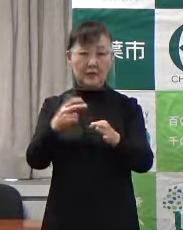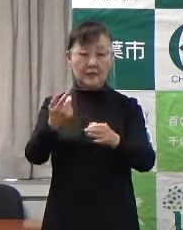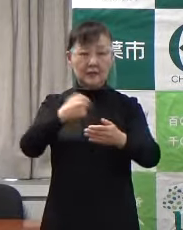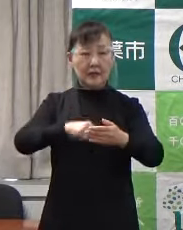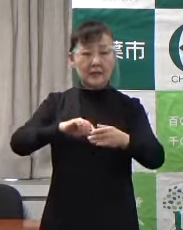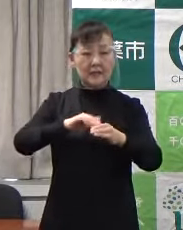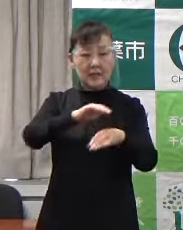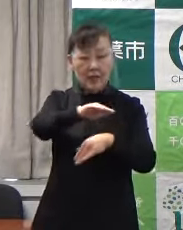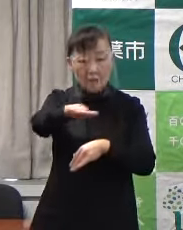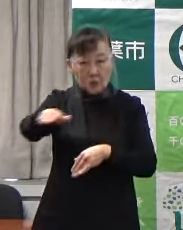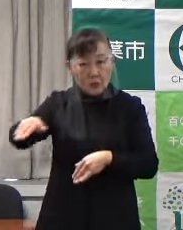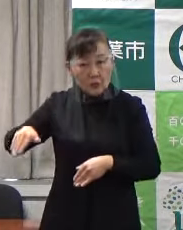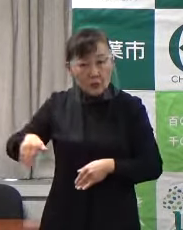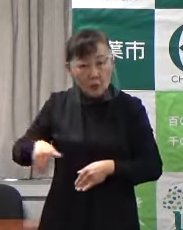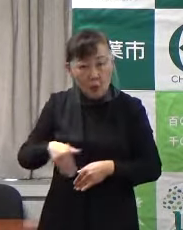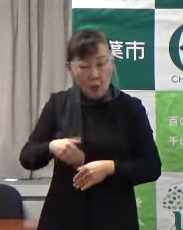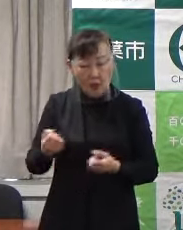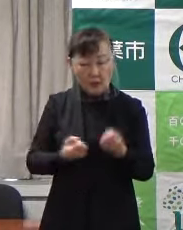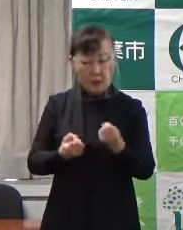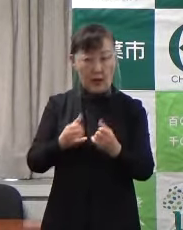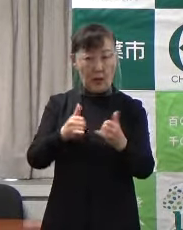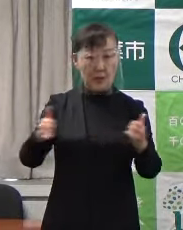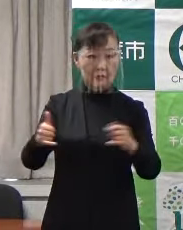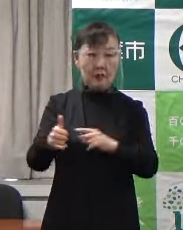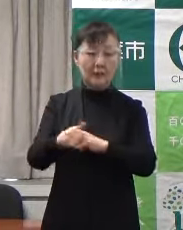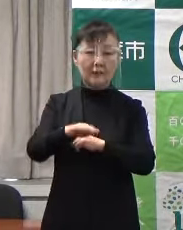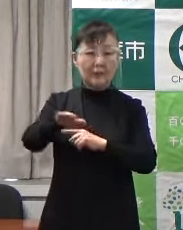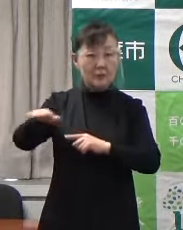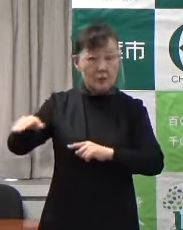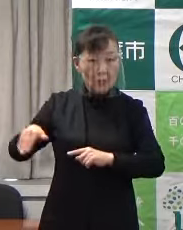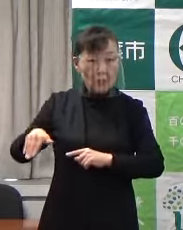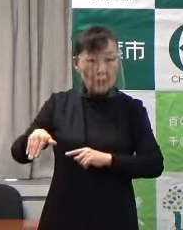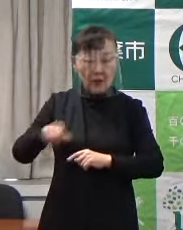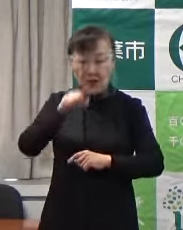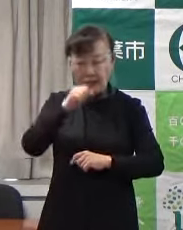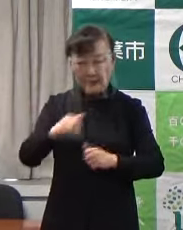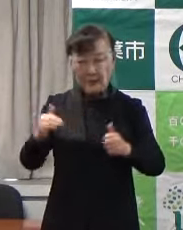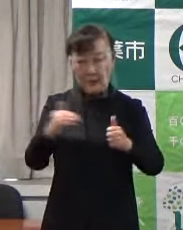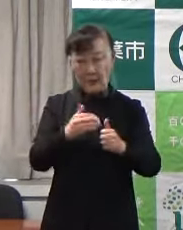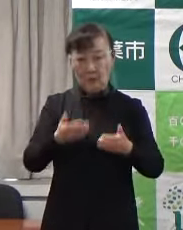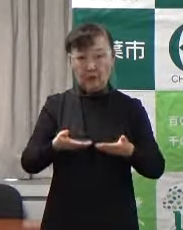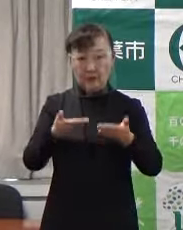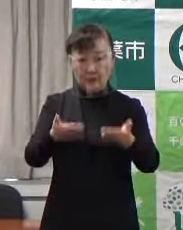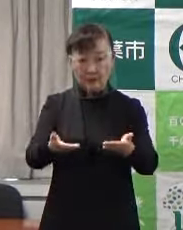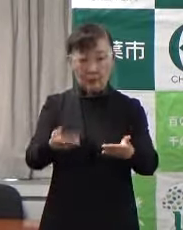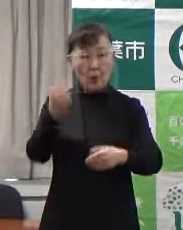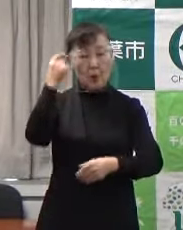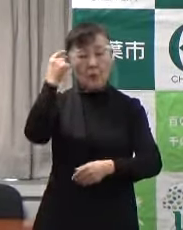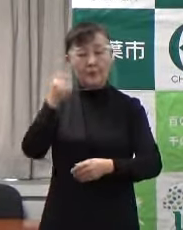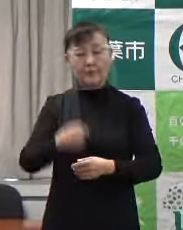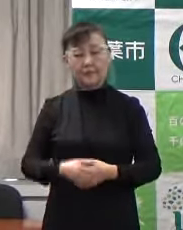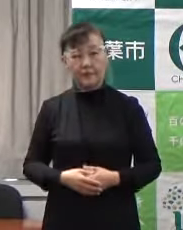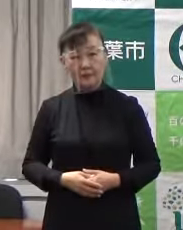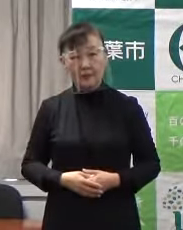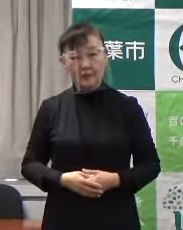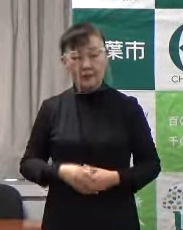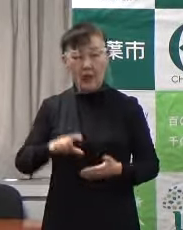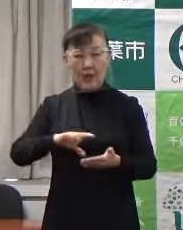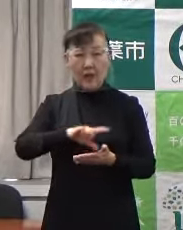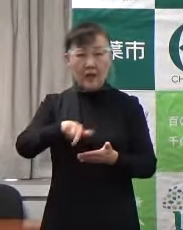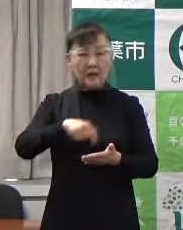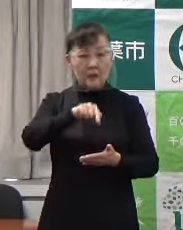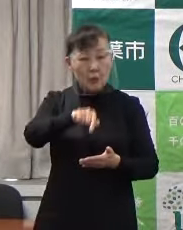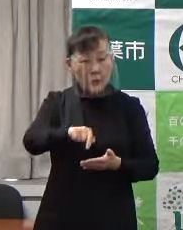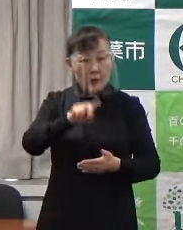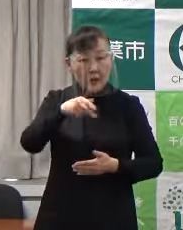のドライバーの方々にもいい影響が与えられるというふうに思っていますので、地元の理解